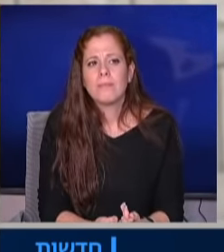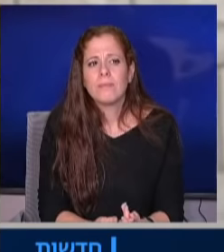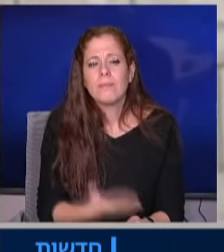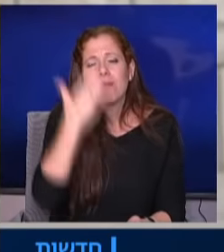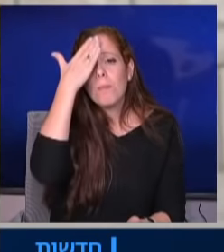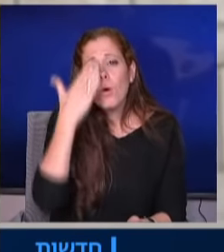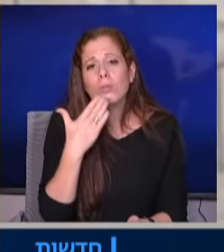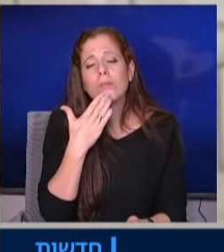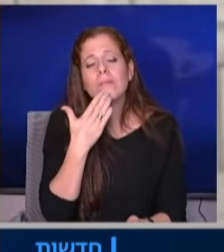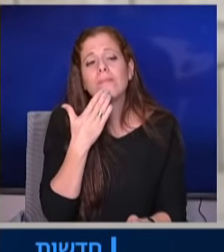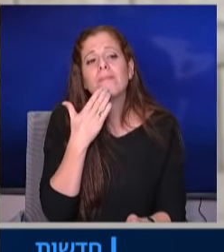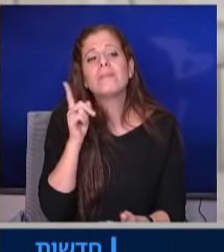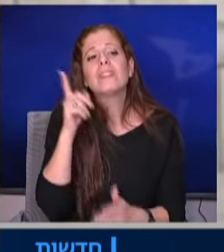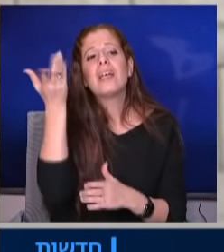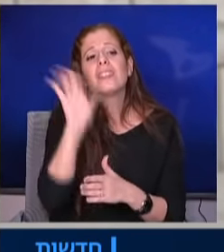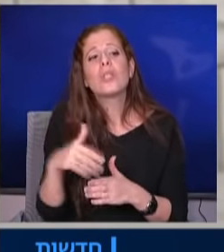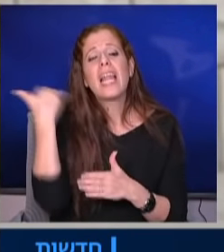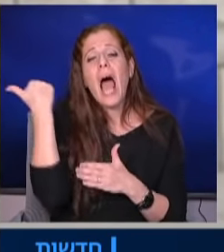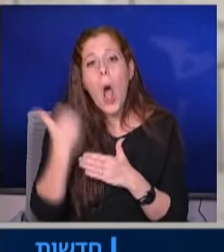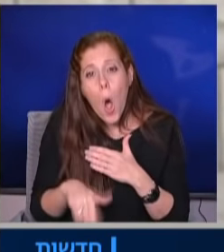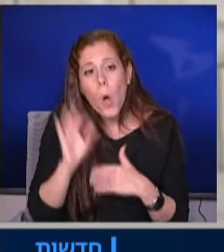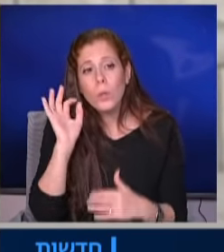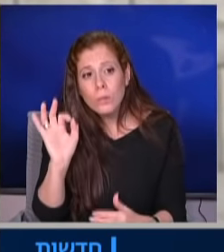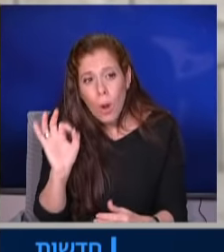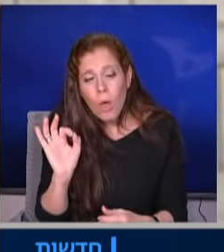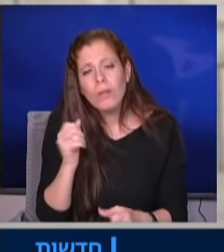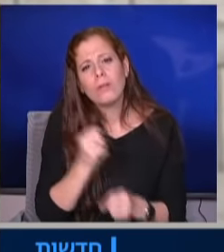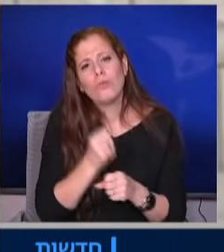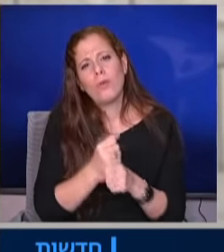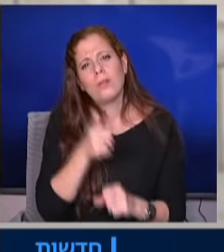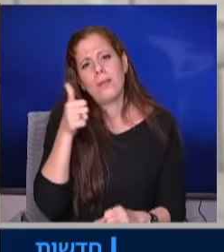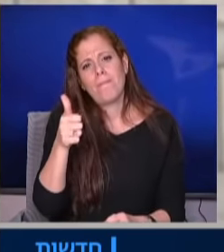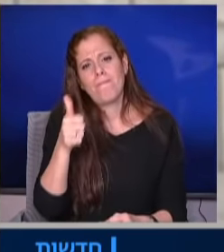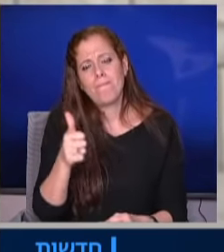فالحمد لله فهاي اخر اخر فيديو كان له بيقول لي هيك.